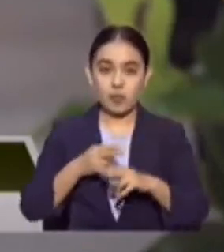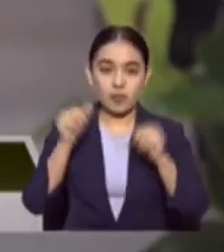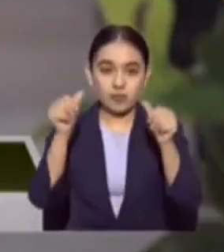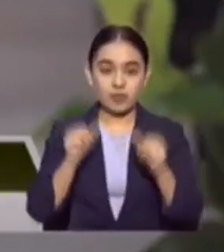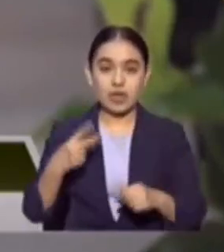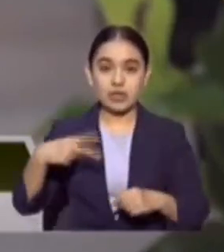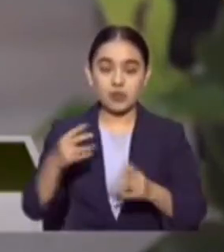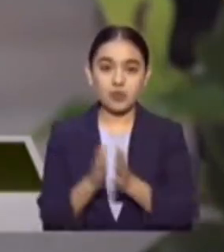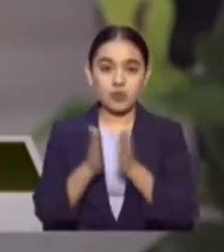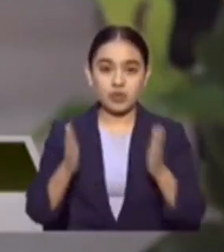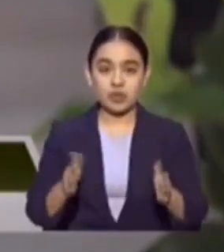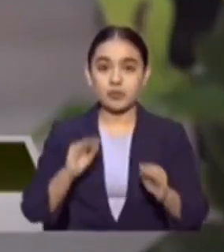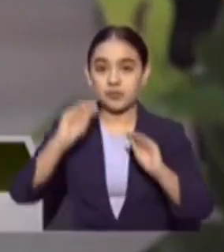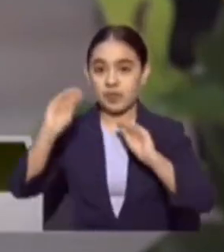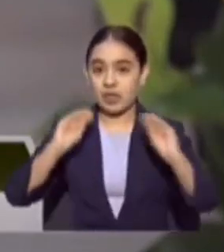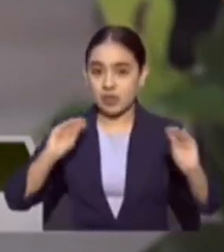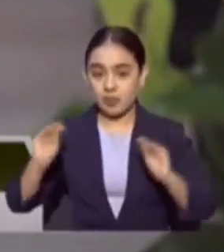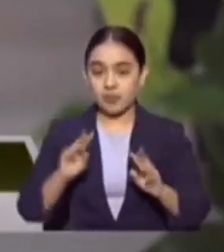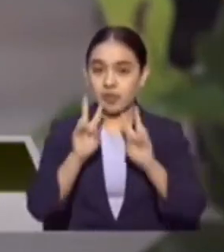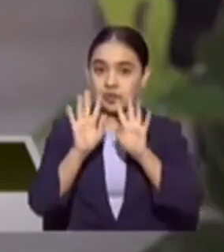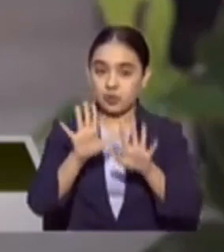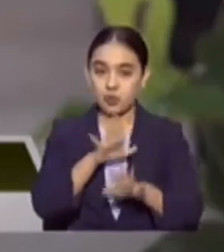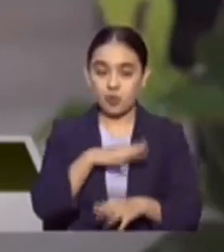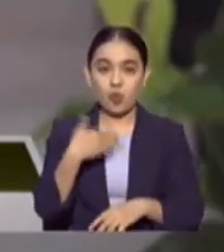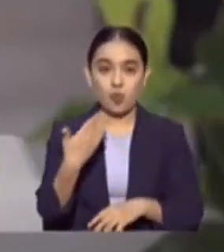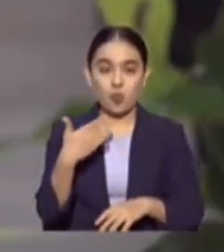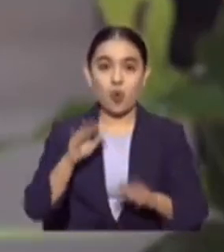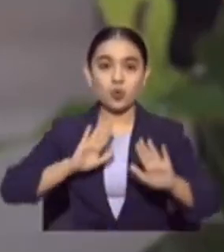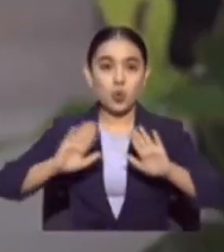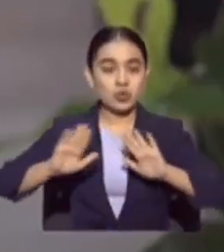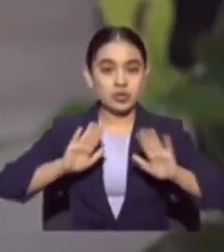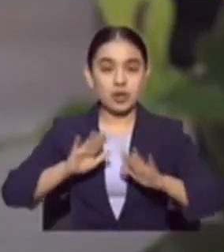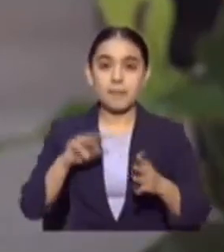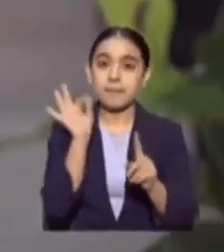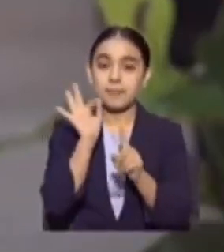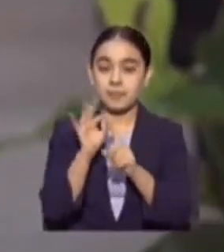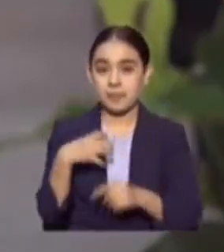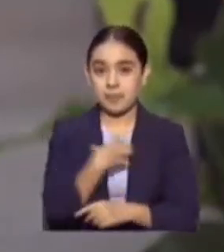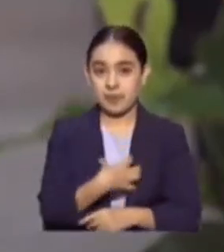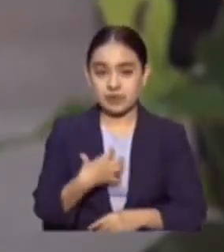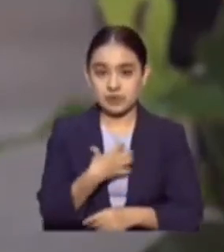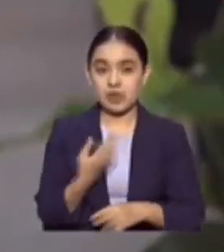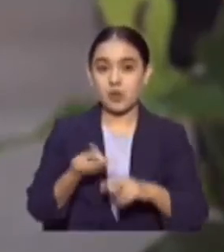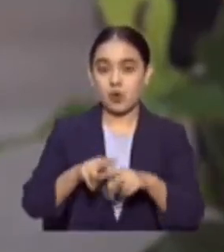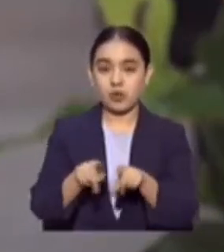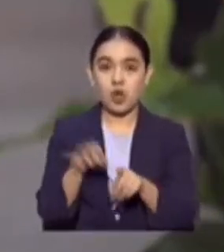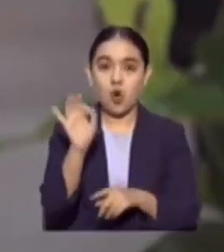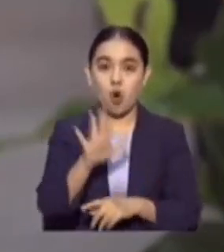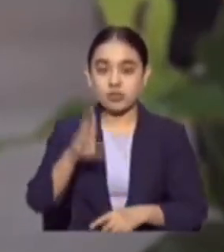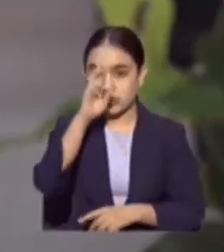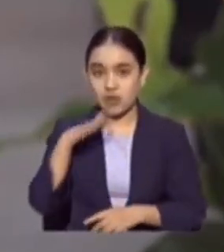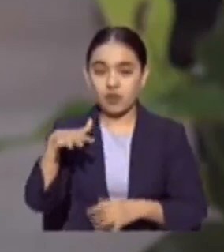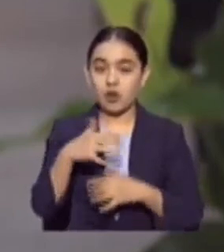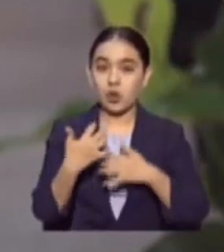taqdimotda 20dan oshiq eksponatlarimiz taqdim qilindi va bu ko'rgazmadan ko'zlangan asosiy maqsad ham Osiyo